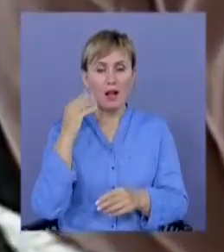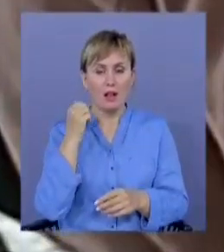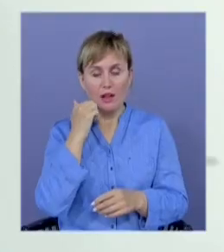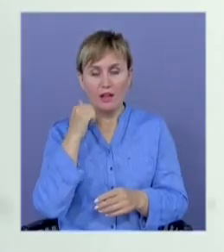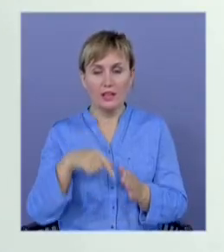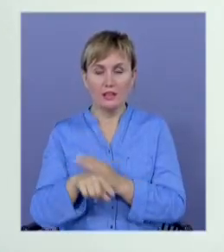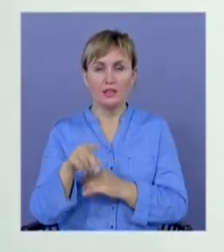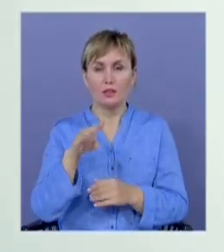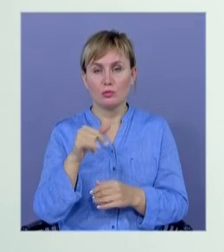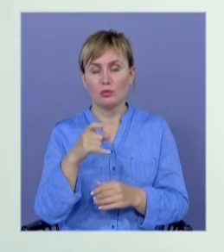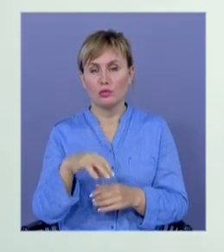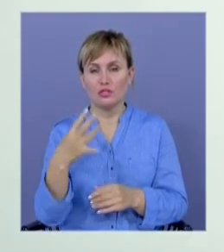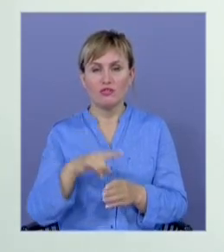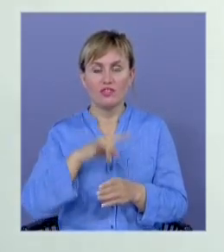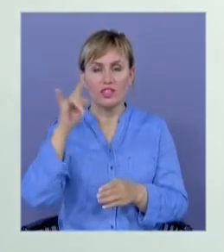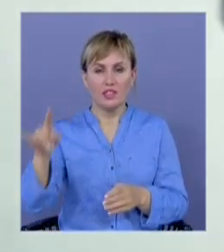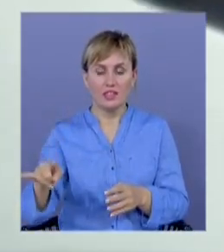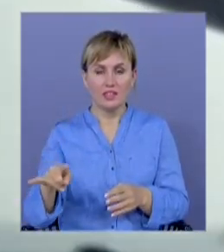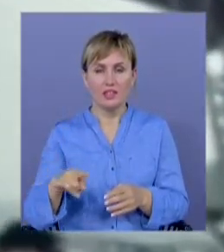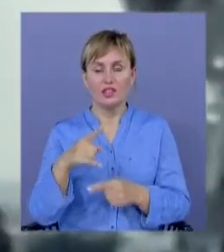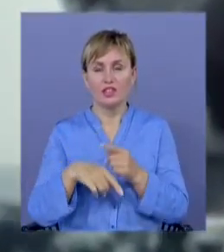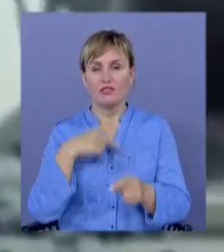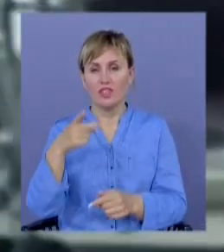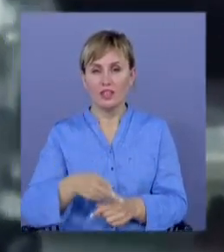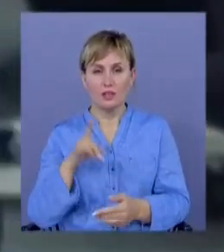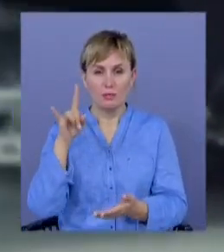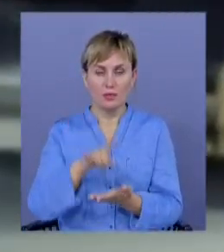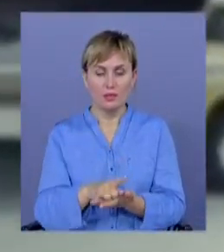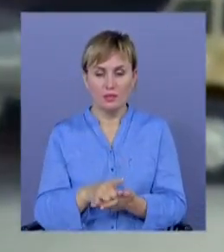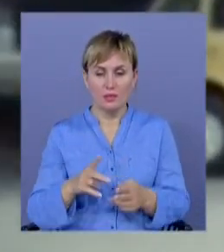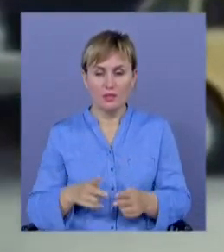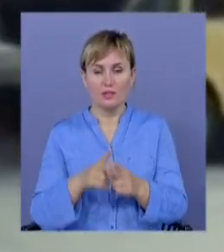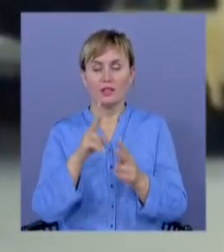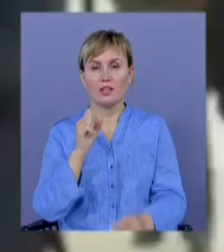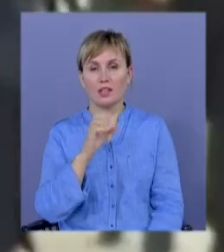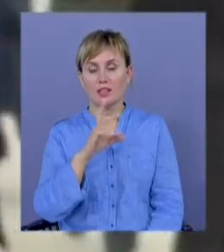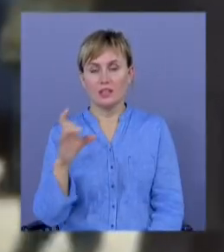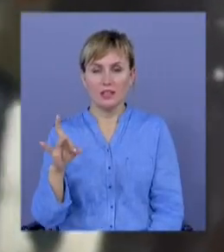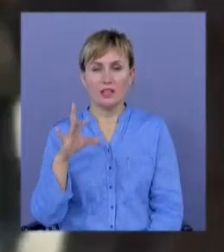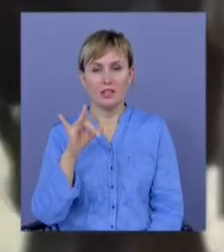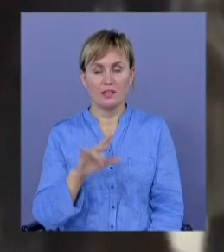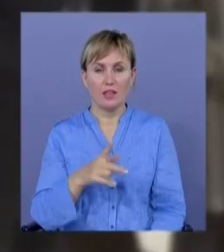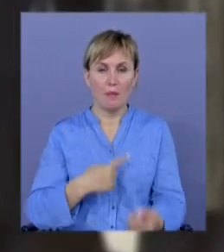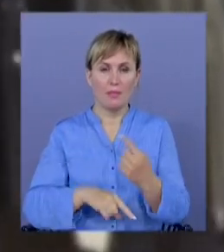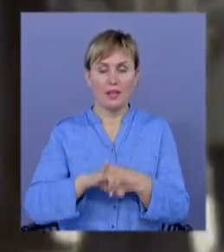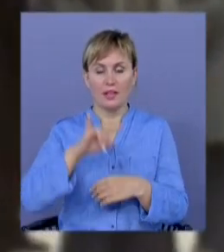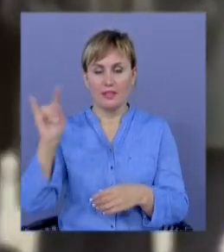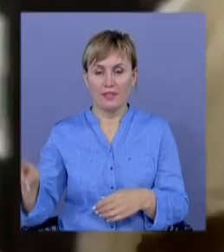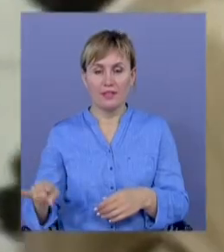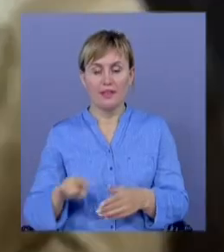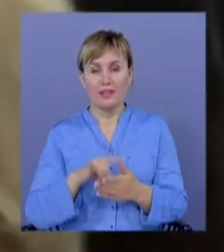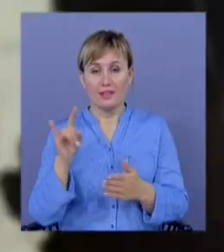из Домодедова Ту-144 вылетел в 9 утра. Через 2 часа уже приземлился в столице КАЗ-СССР, а в 3 часа дня отправился обратно. Билеты